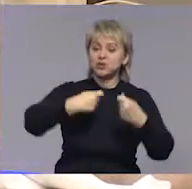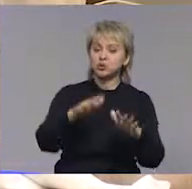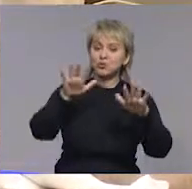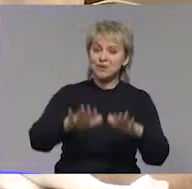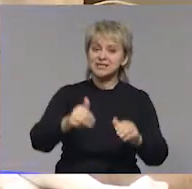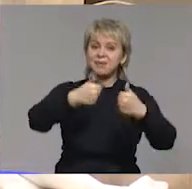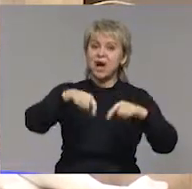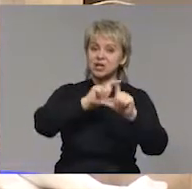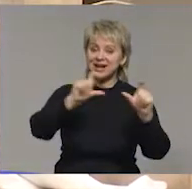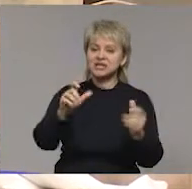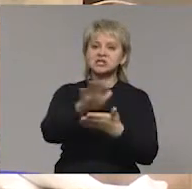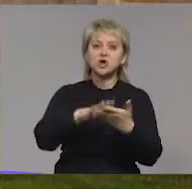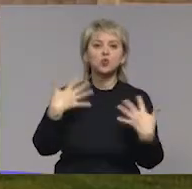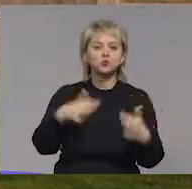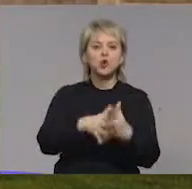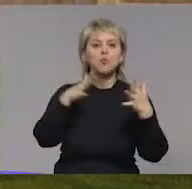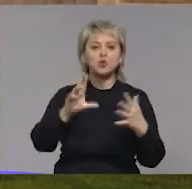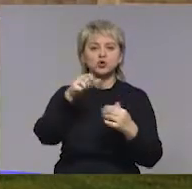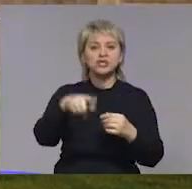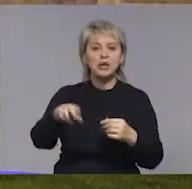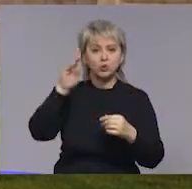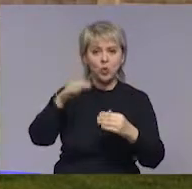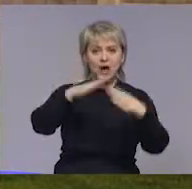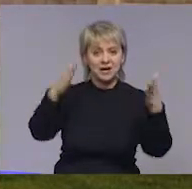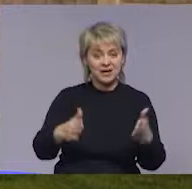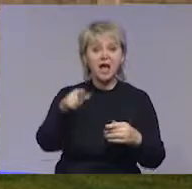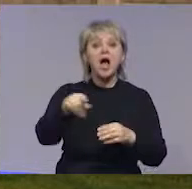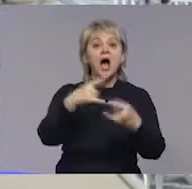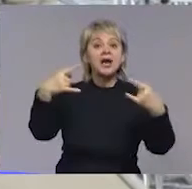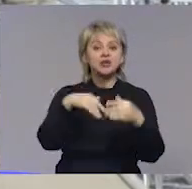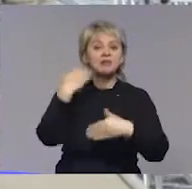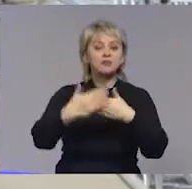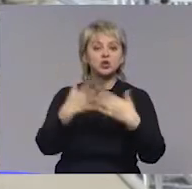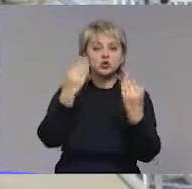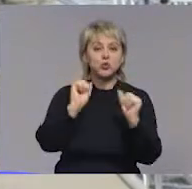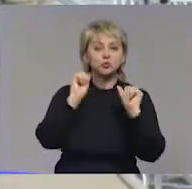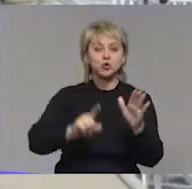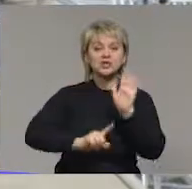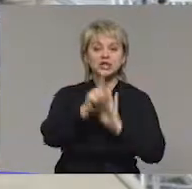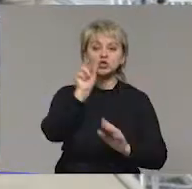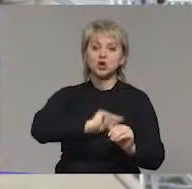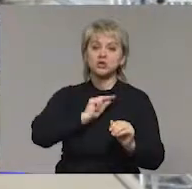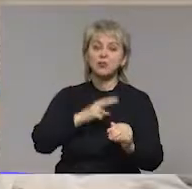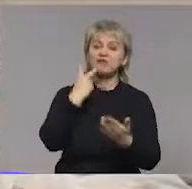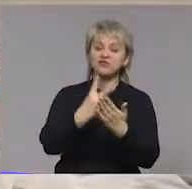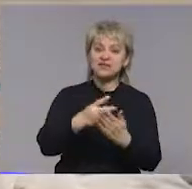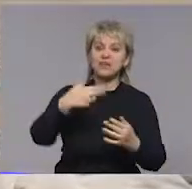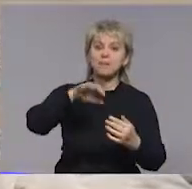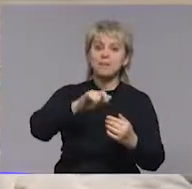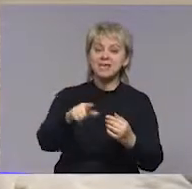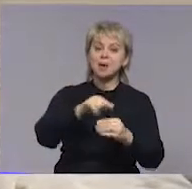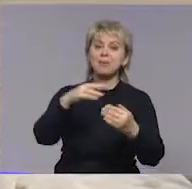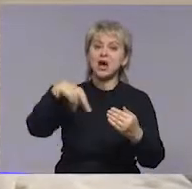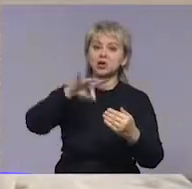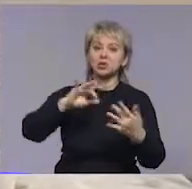местным организациям. Заявок уже больше, чем санузлов. А экран уже в ближайшие дни может начать работать. Работать в виде медиабортов